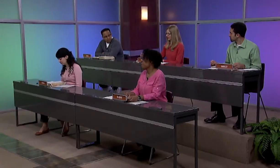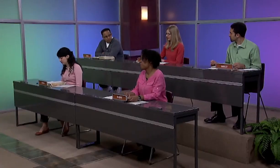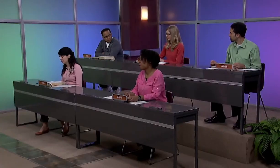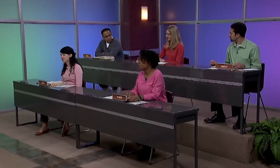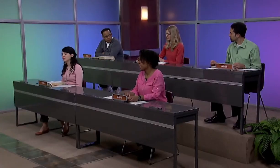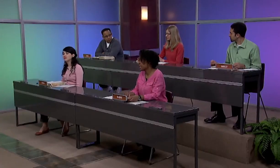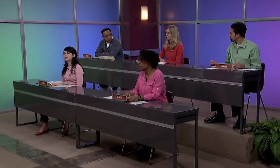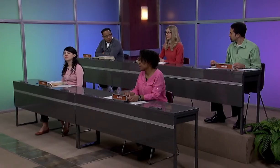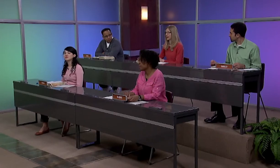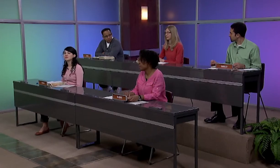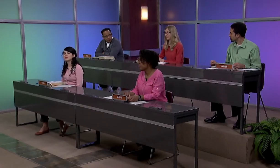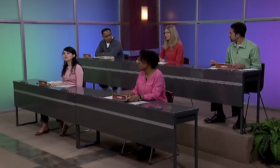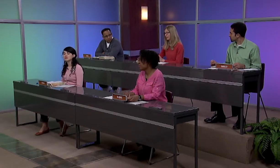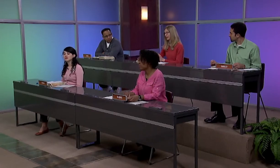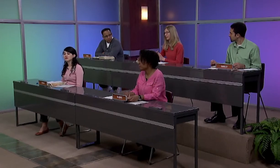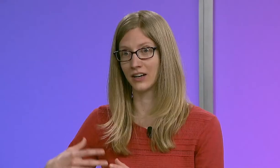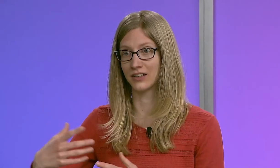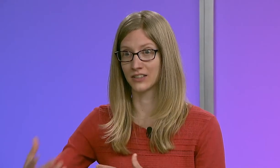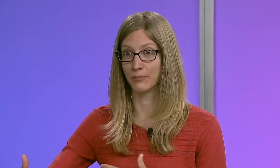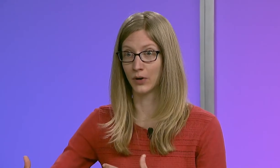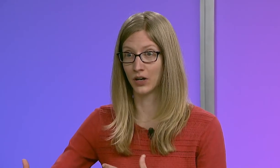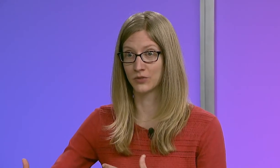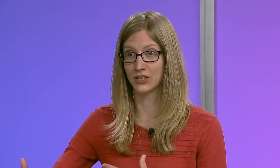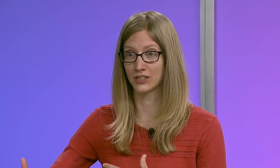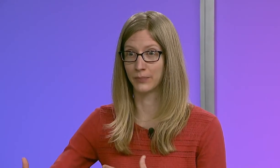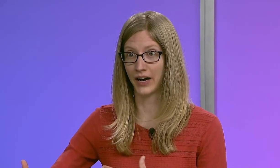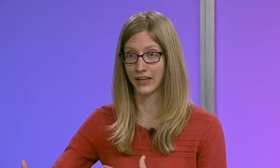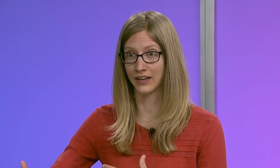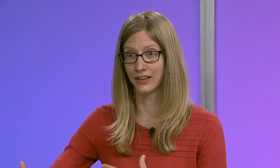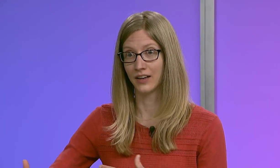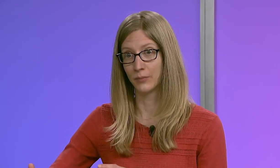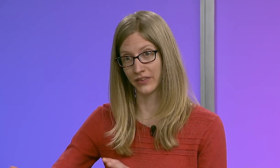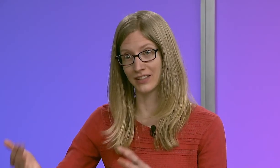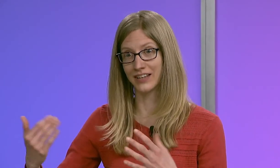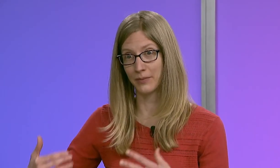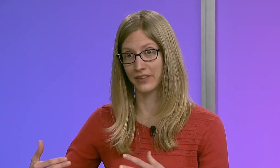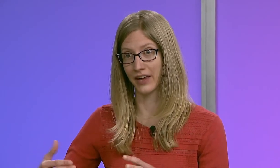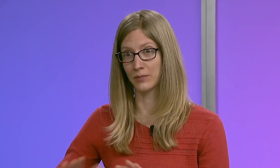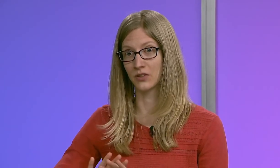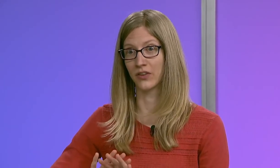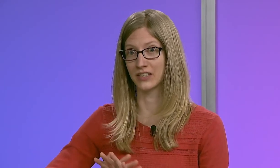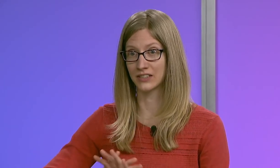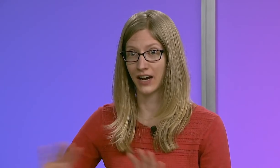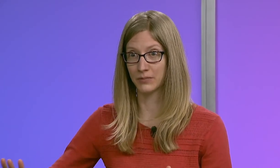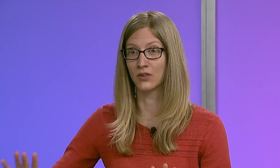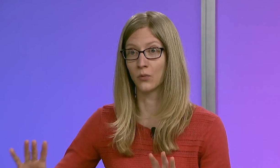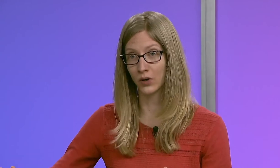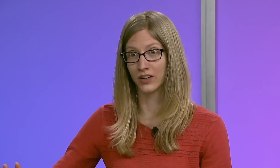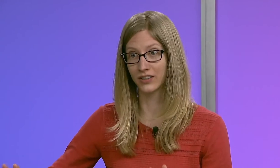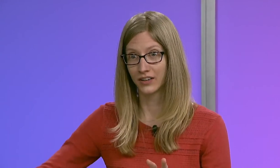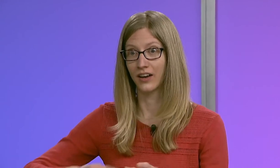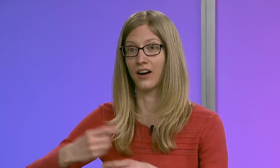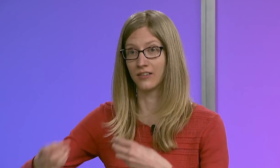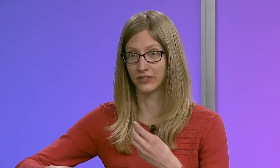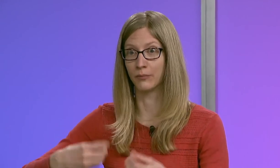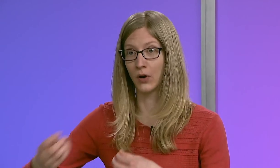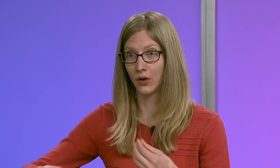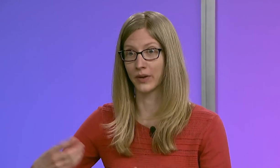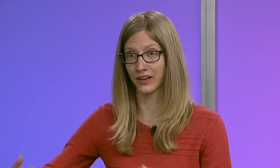Z kontekstu wynika, że kobiety te miały zamiar namaścić ciało Jezusa zgodnie z ówczesnym zwyczajem pogrzebowym, ale